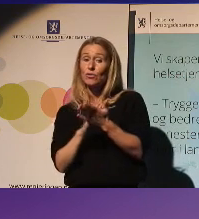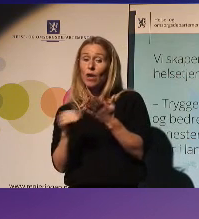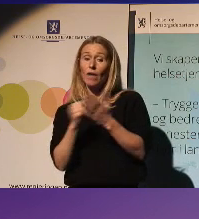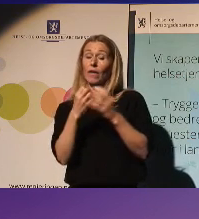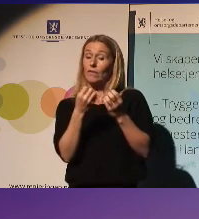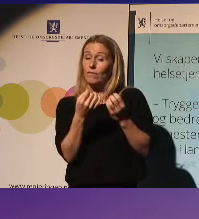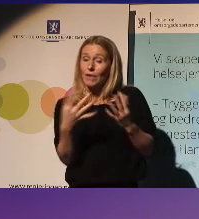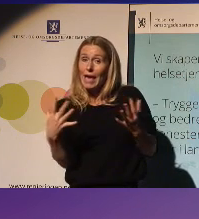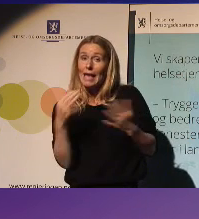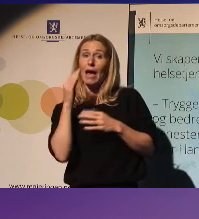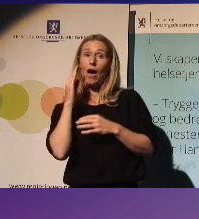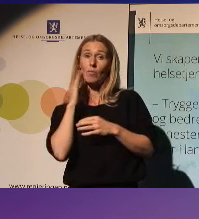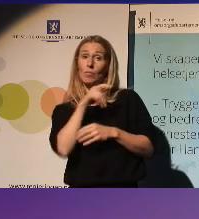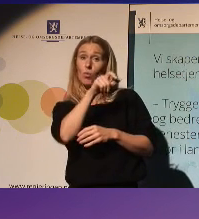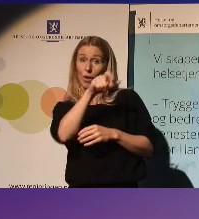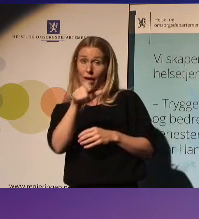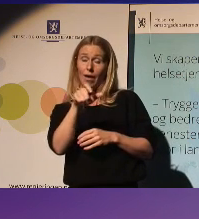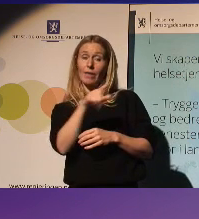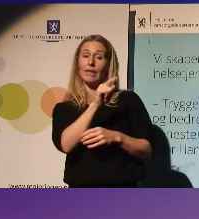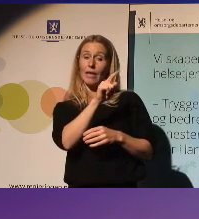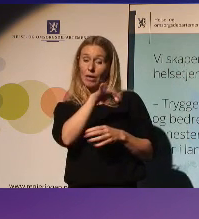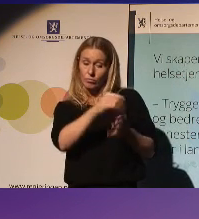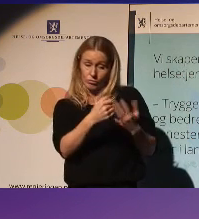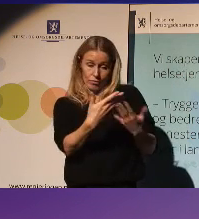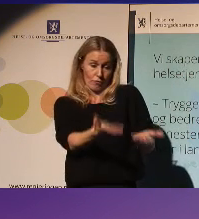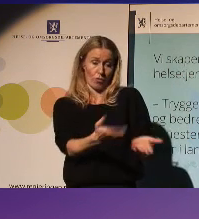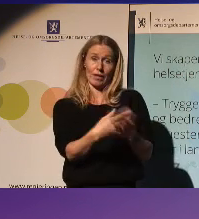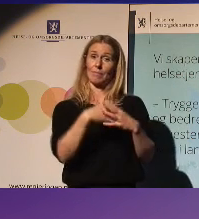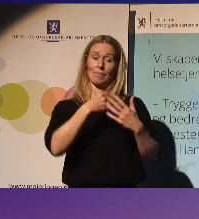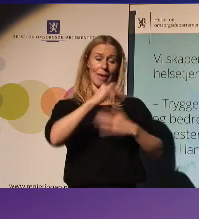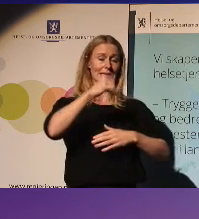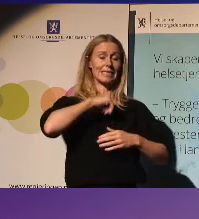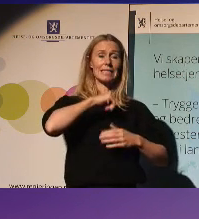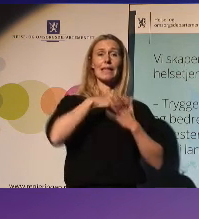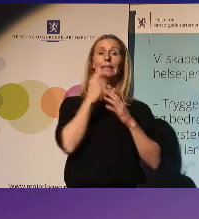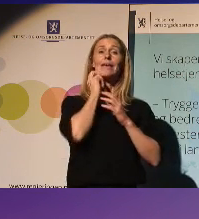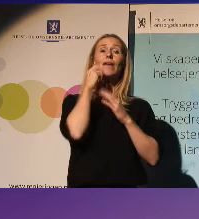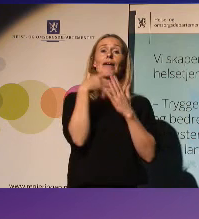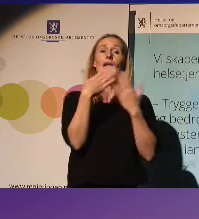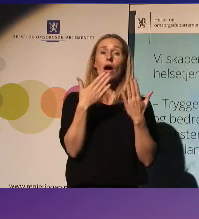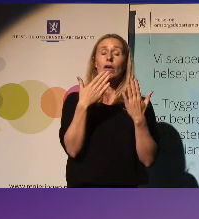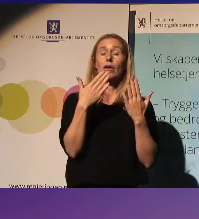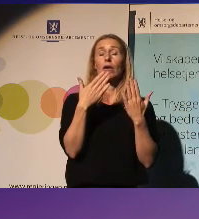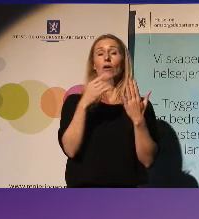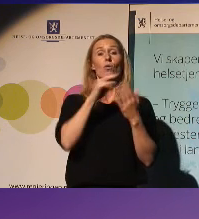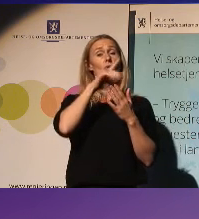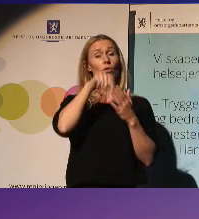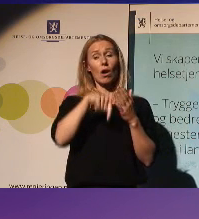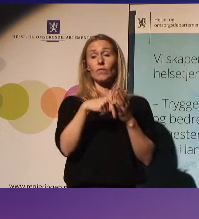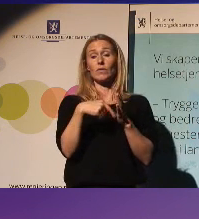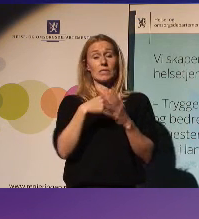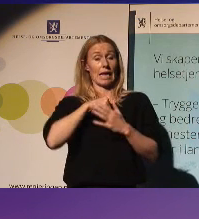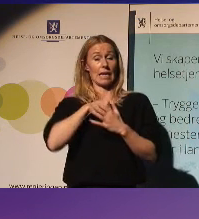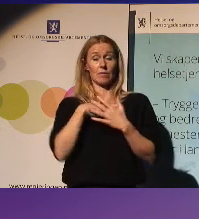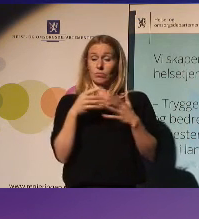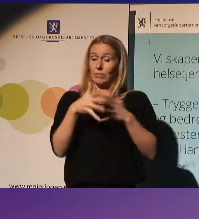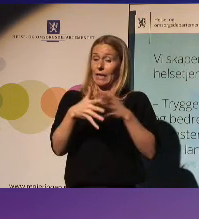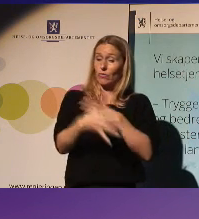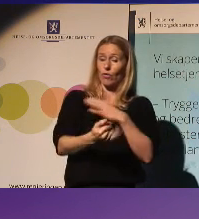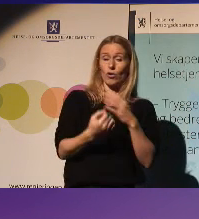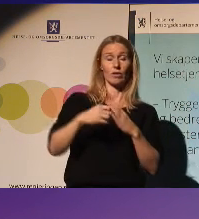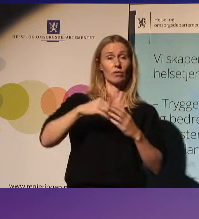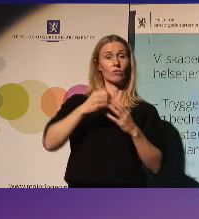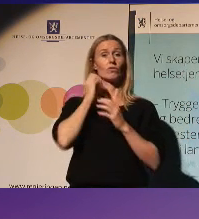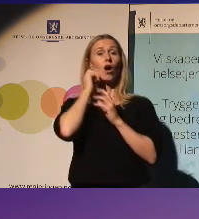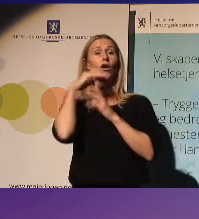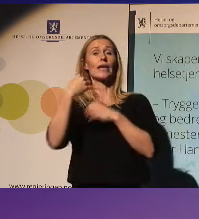flere beboere har fått en selvstendig hverdag og kan selv velge når de kan gjennomføre sine egne daglige gjøremål. Alle ansatte